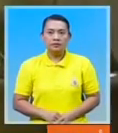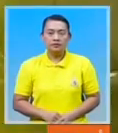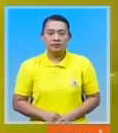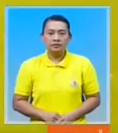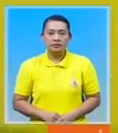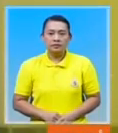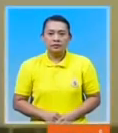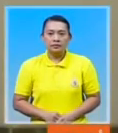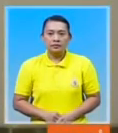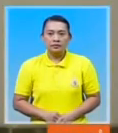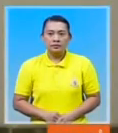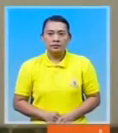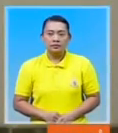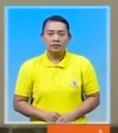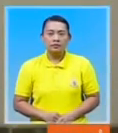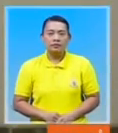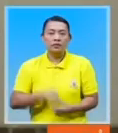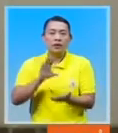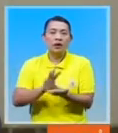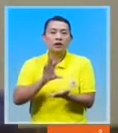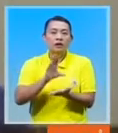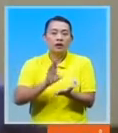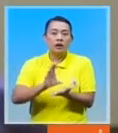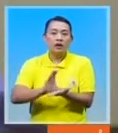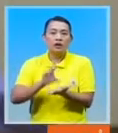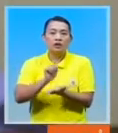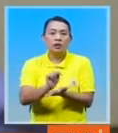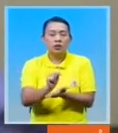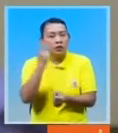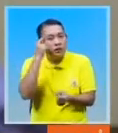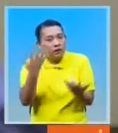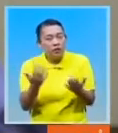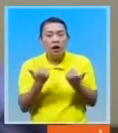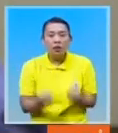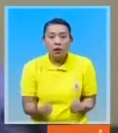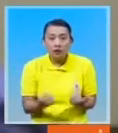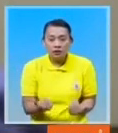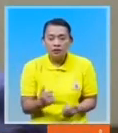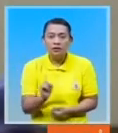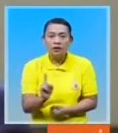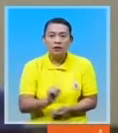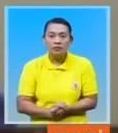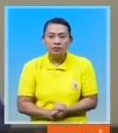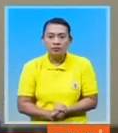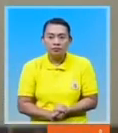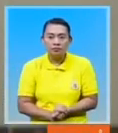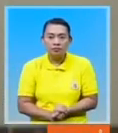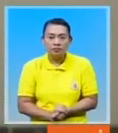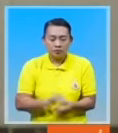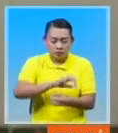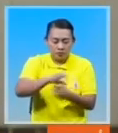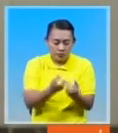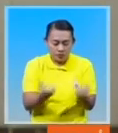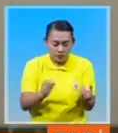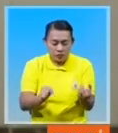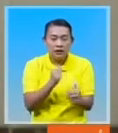ราคาจากต้นทุนโดยท่านไม่ได้คิดถึงอีโคซิสเต็มว่าวันนี้เนี่ยมันต้องฝ่ายผลิตกับฝ่ายใช้ง